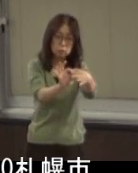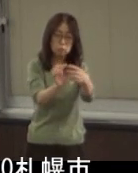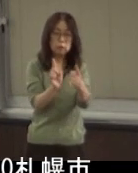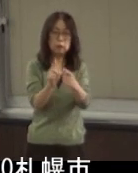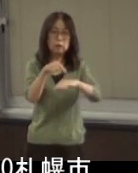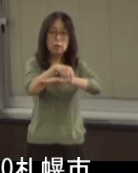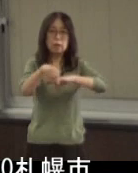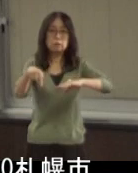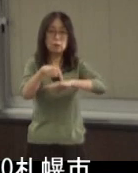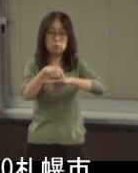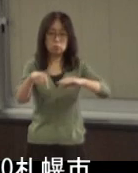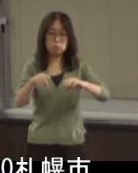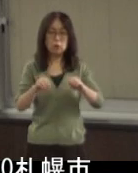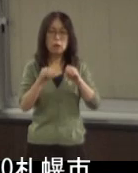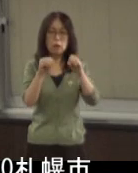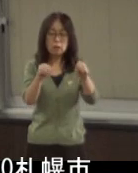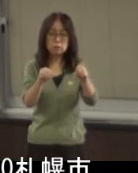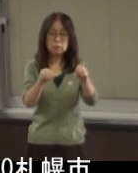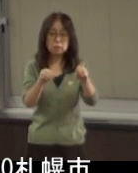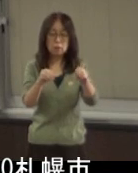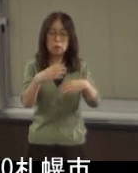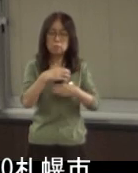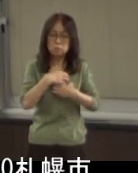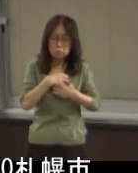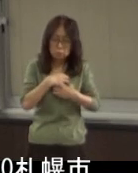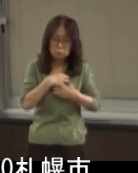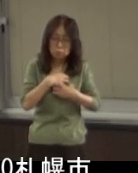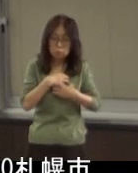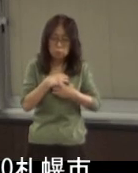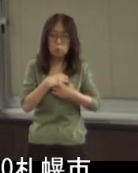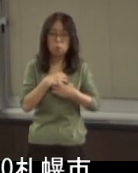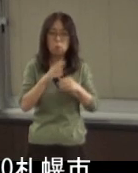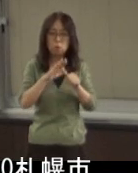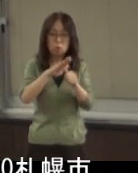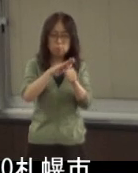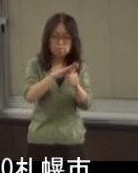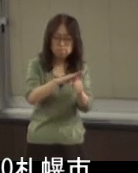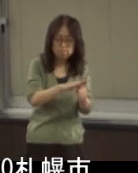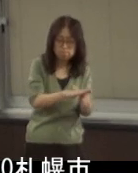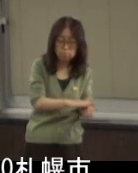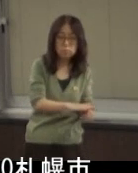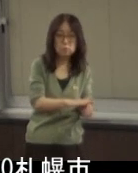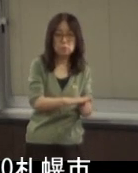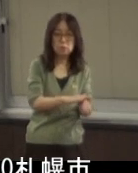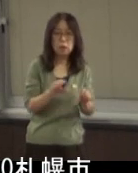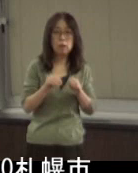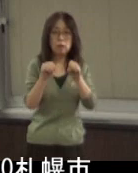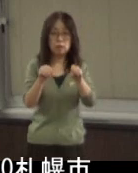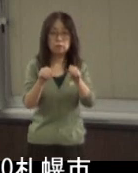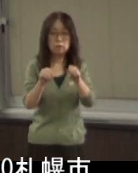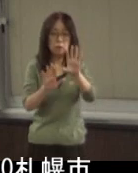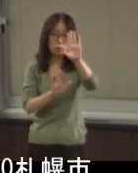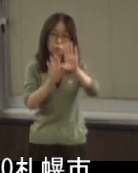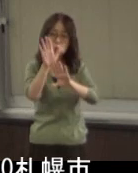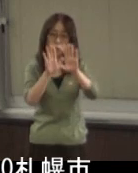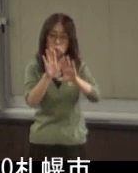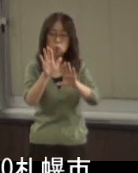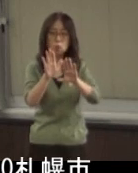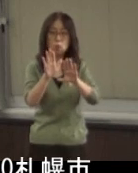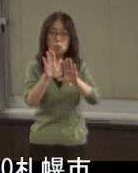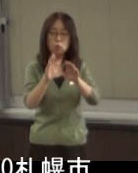して、感染リスクを低減させながら、その感染状況の水準というものを維持する